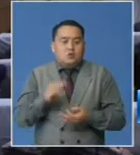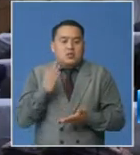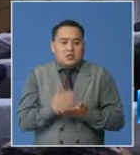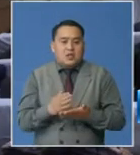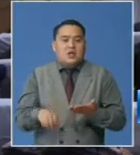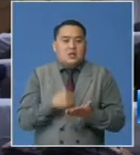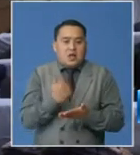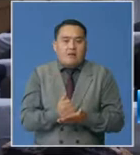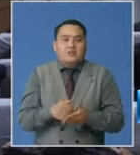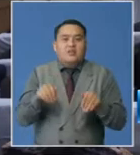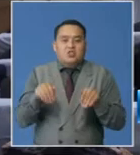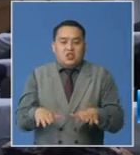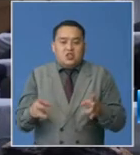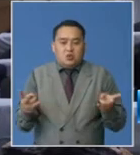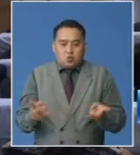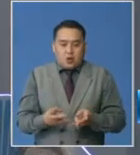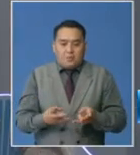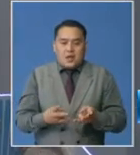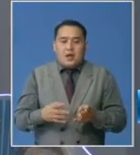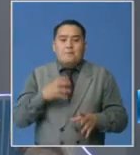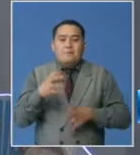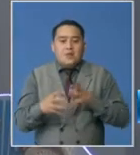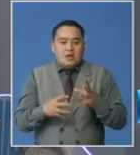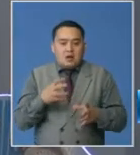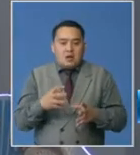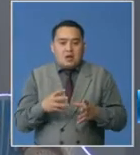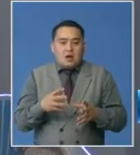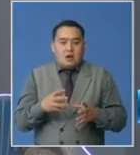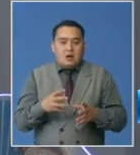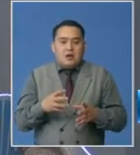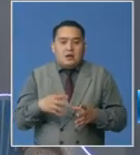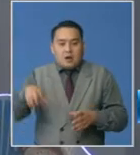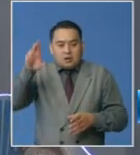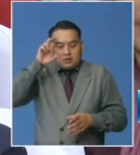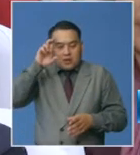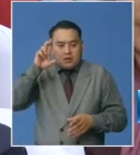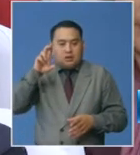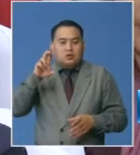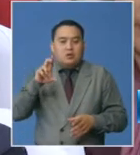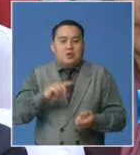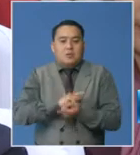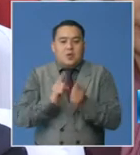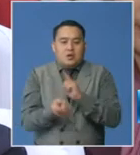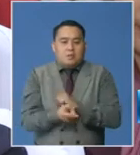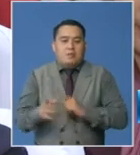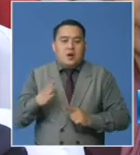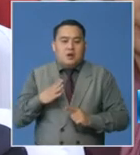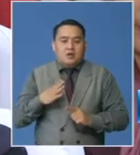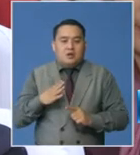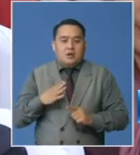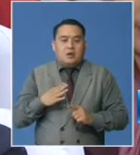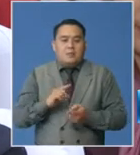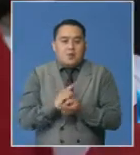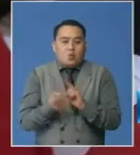найти вовремя пути решения. Однако мировой опыт имеет прецеденты, когда странам, переходящим на новый алфавит, приходилось не раз